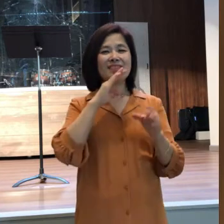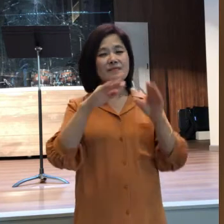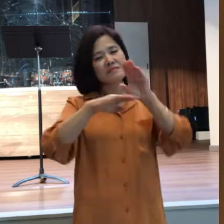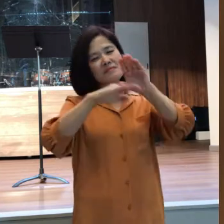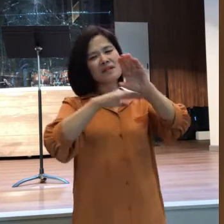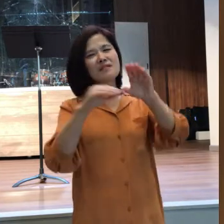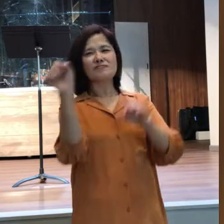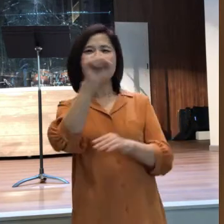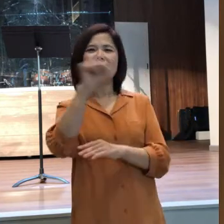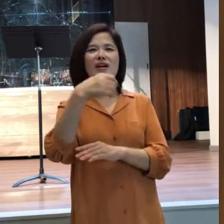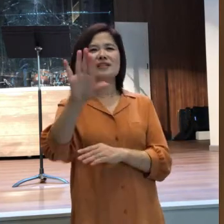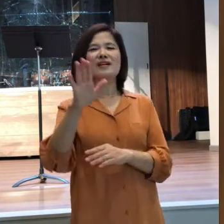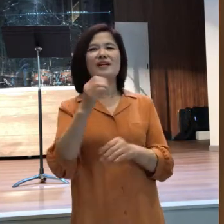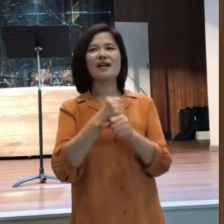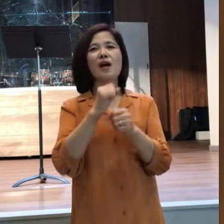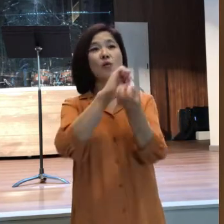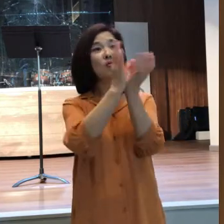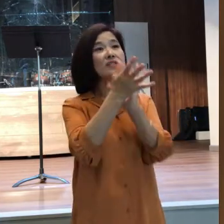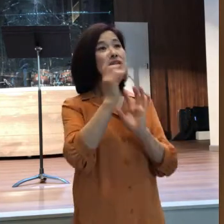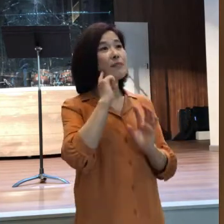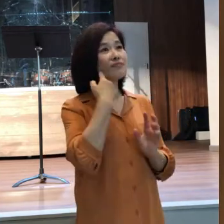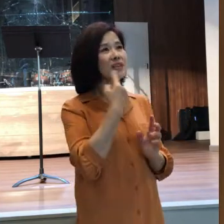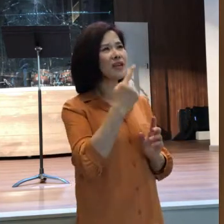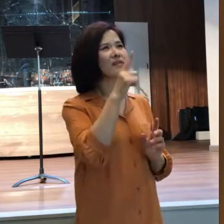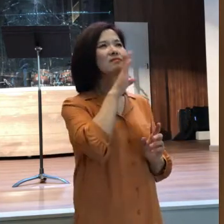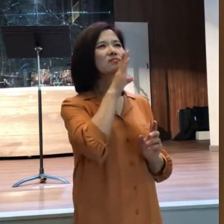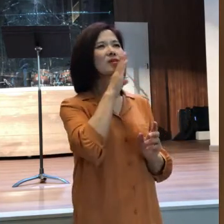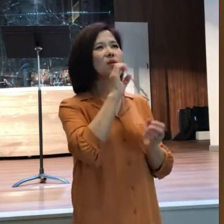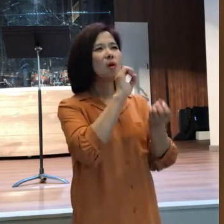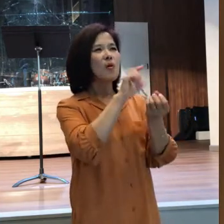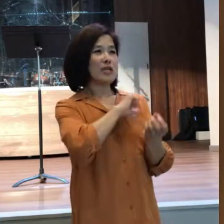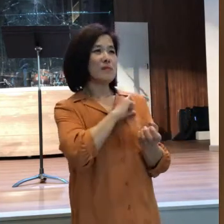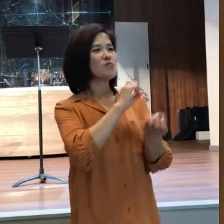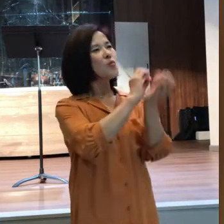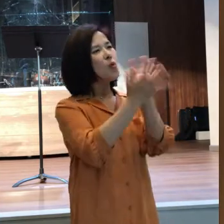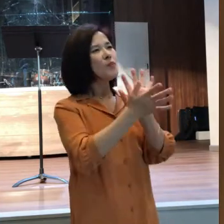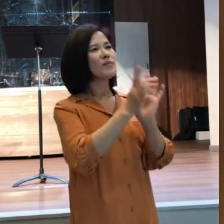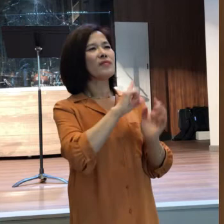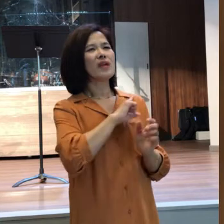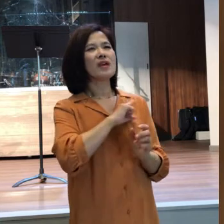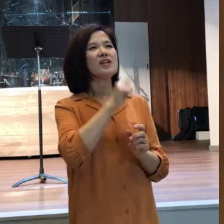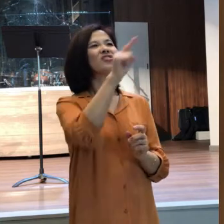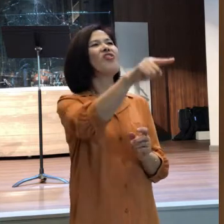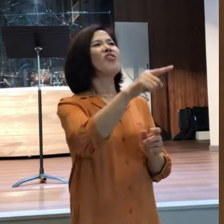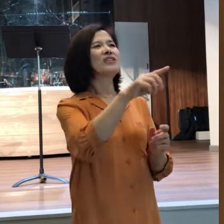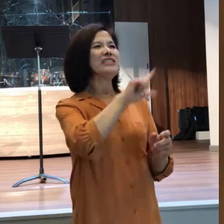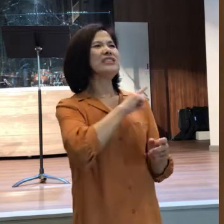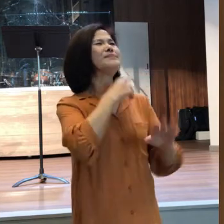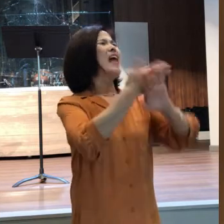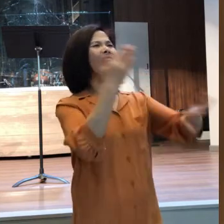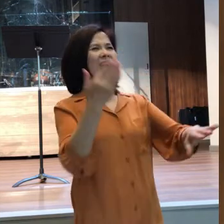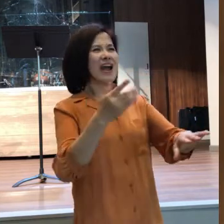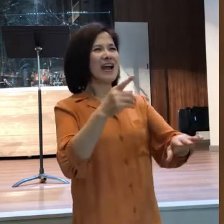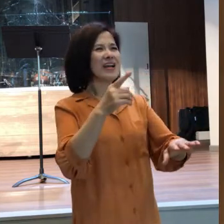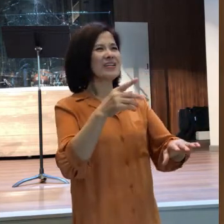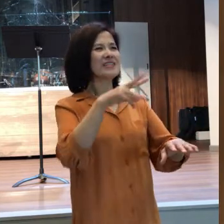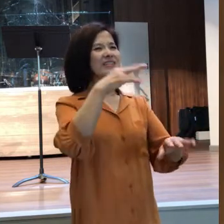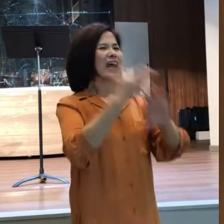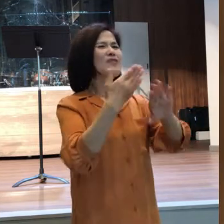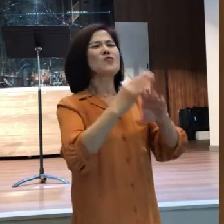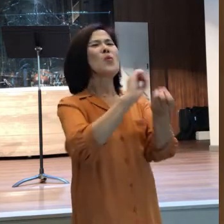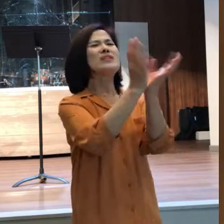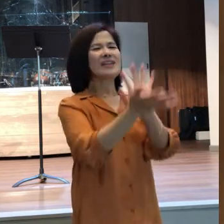가는데 야 꽃이 이쁘네. 벌써 철쭉이 폈네. 이러면 부인이 저게 철쭉으로 보여. 저게